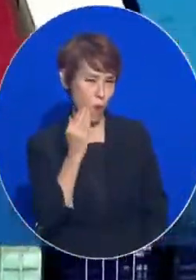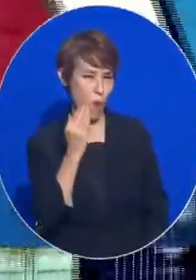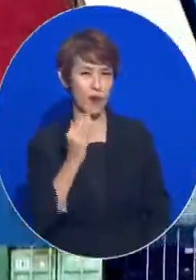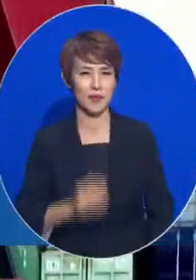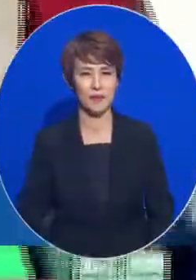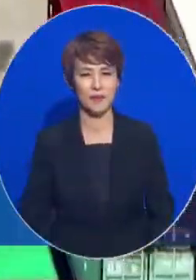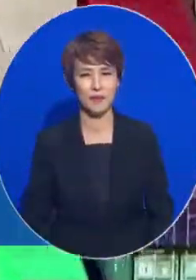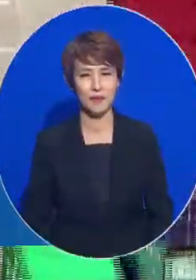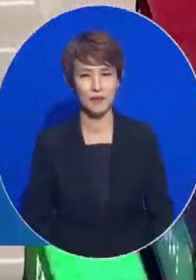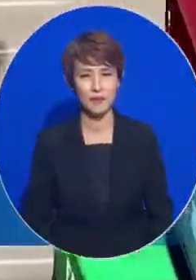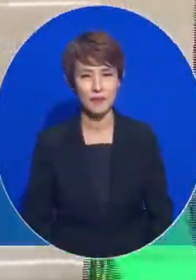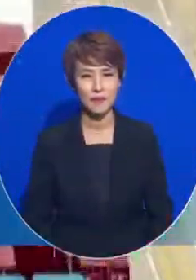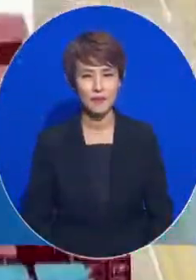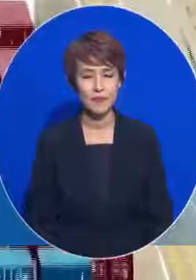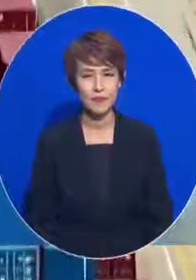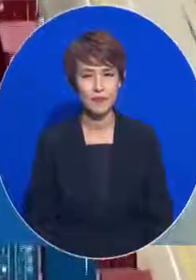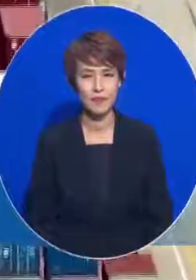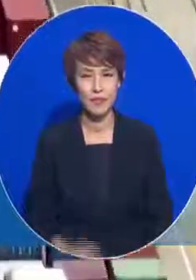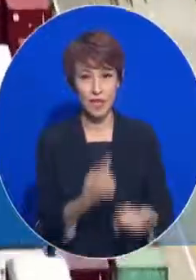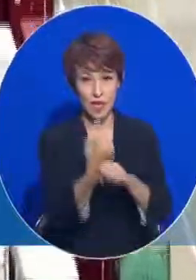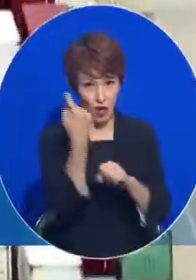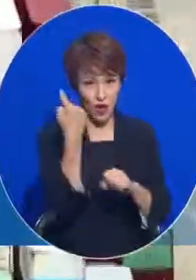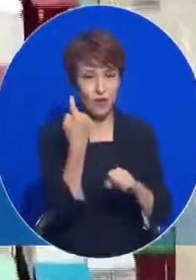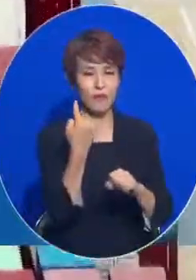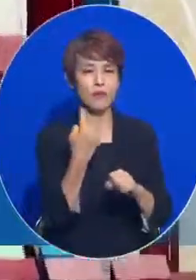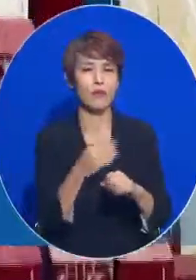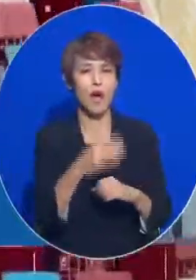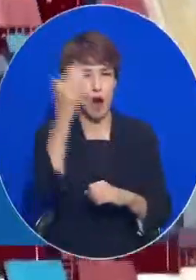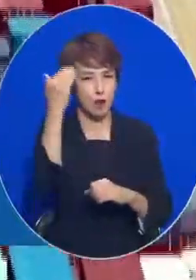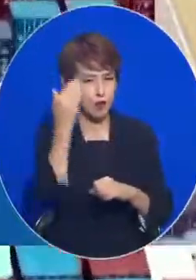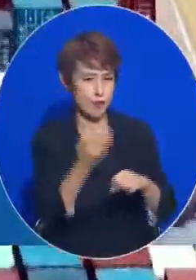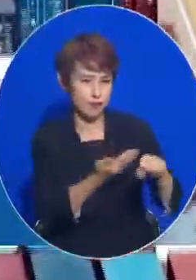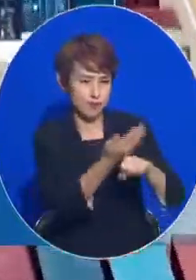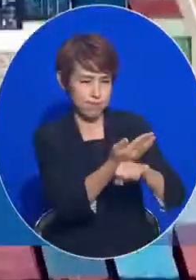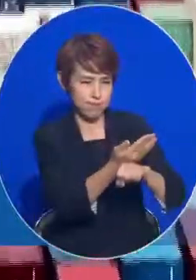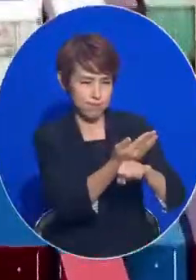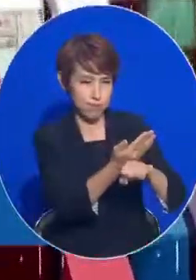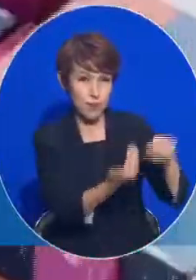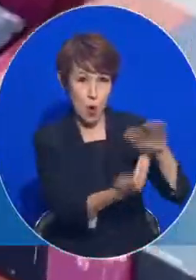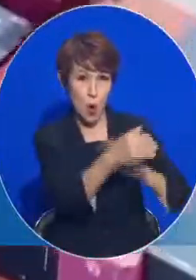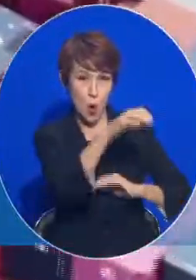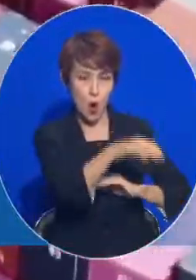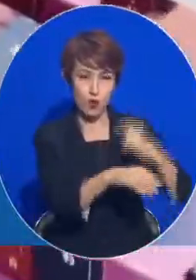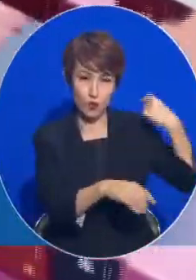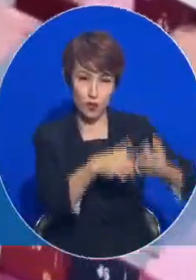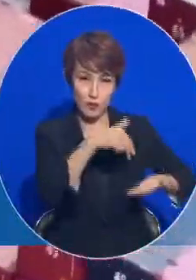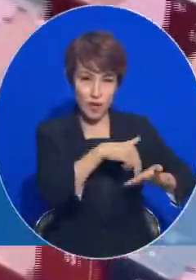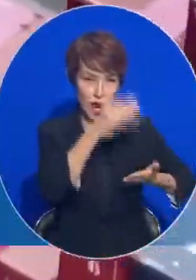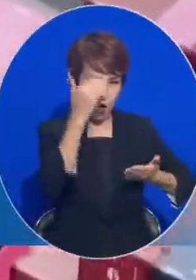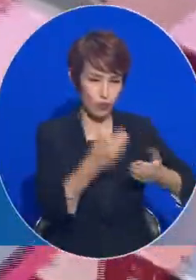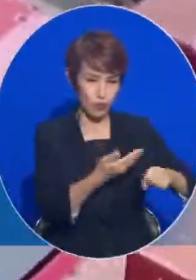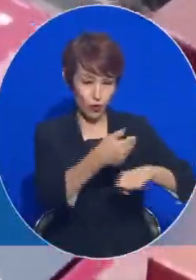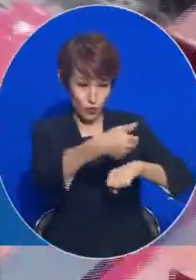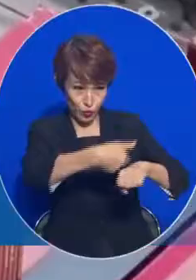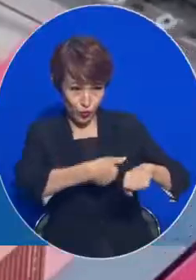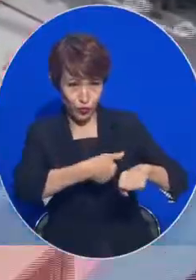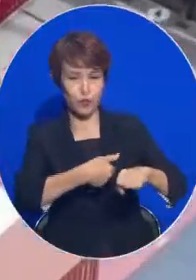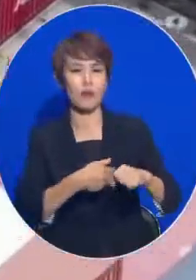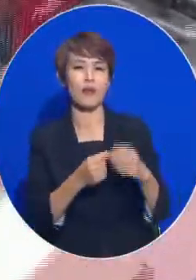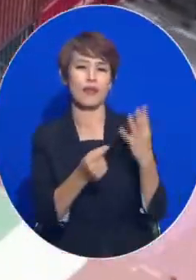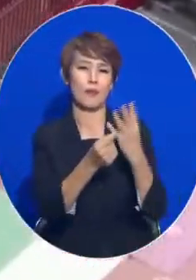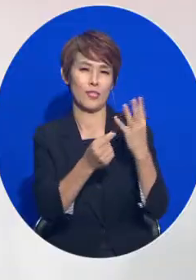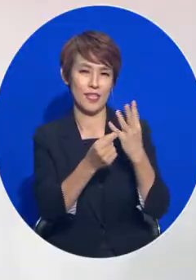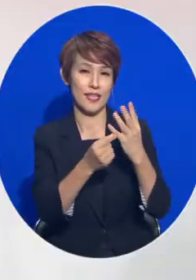이어왔습니다. 또 지난해 기준 중국은 한국의 최대 수출국이지만 중국 입장에서 한국은 네 번째 수출국으로